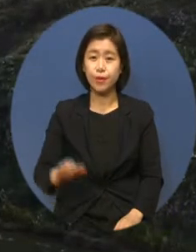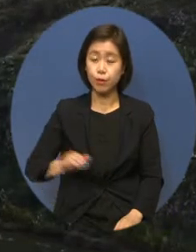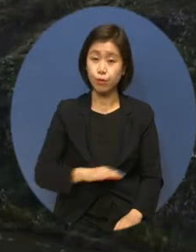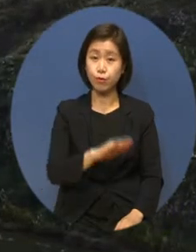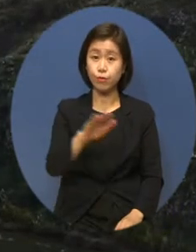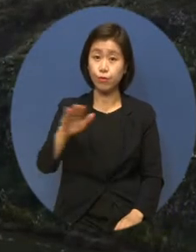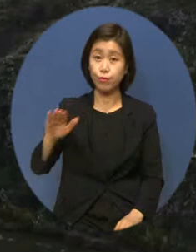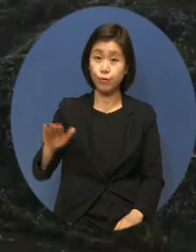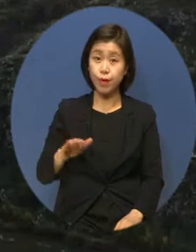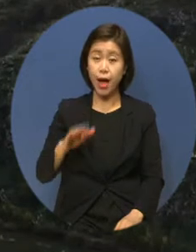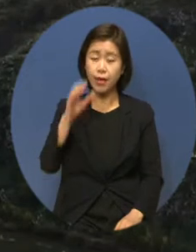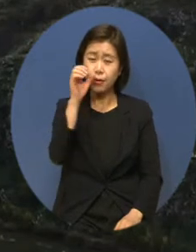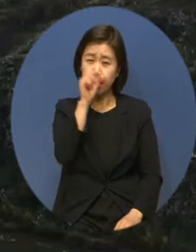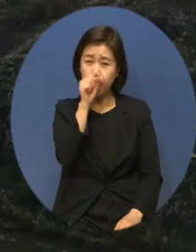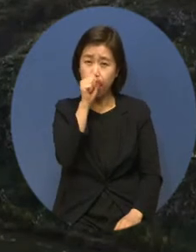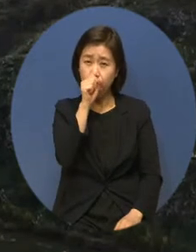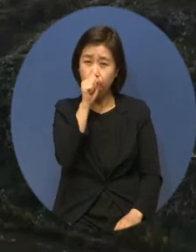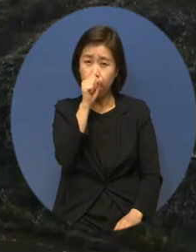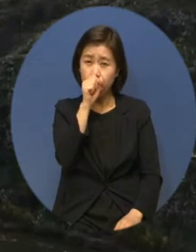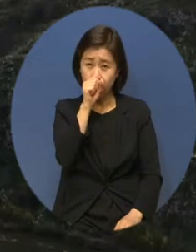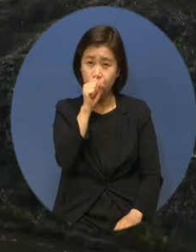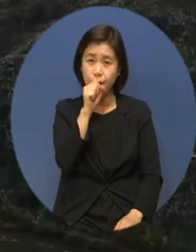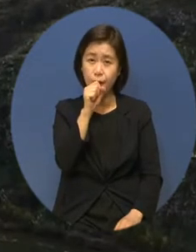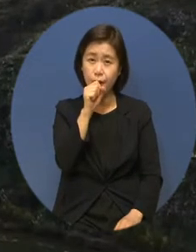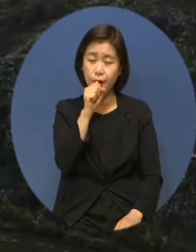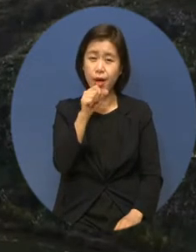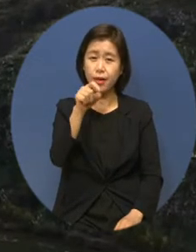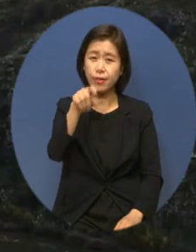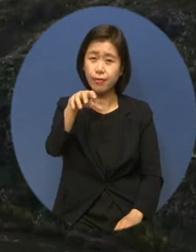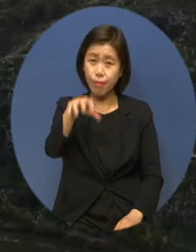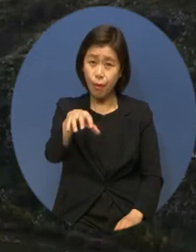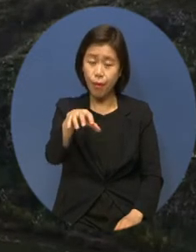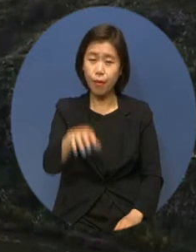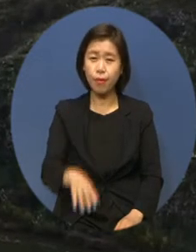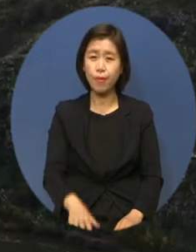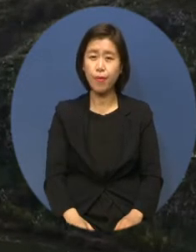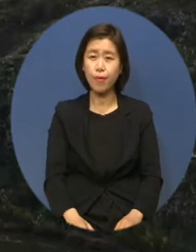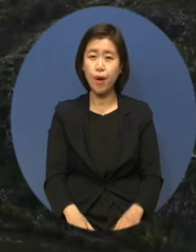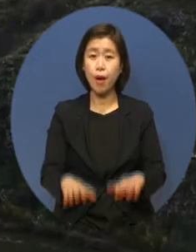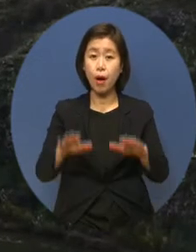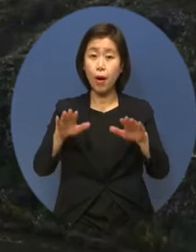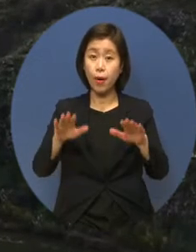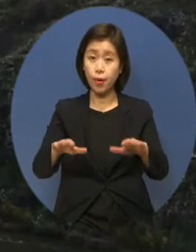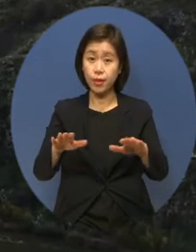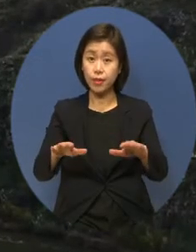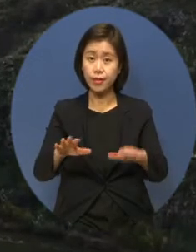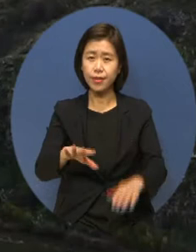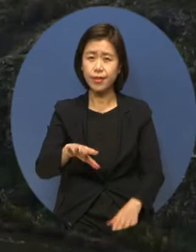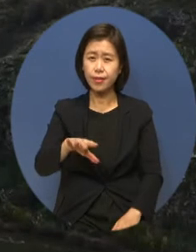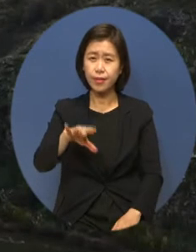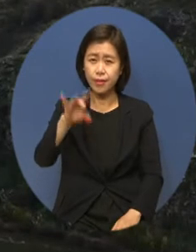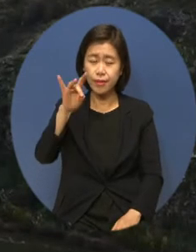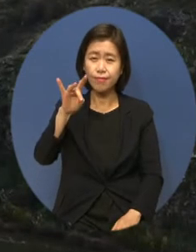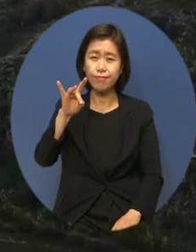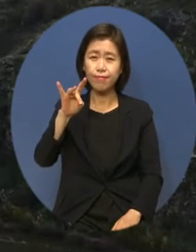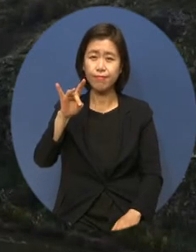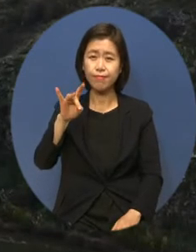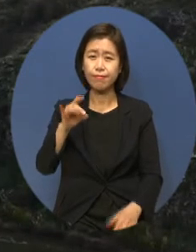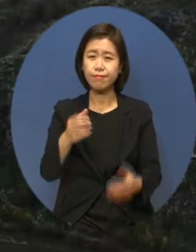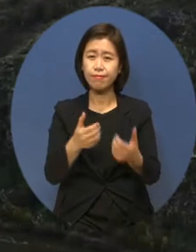우리가 좋아한 그 가게에 앉아 오늘 처음 이별에 온